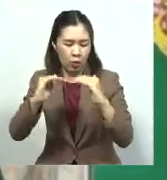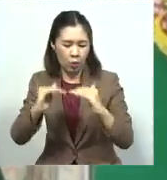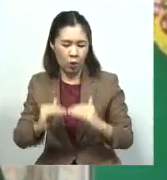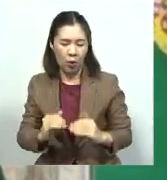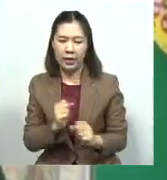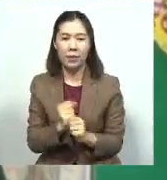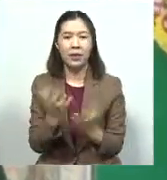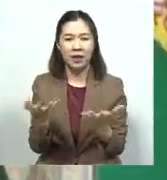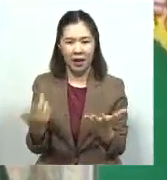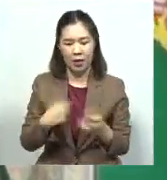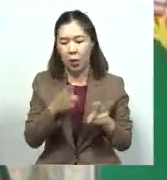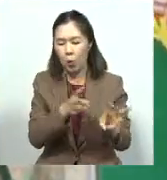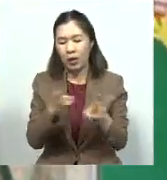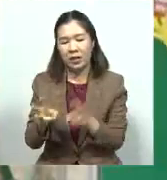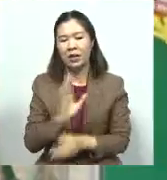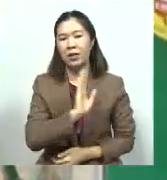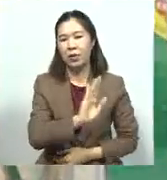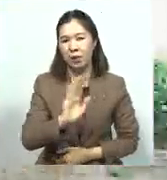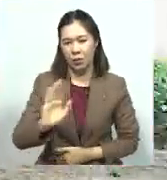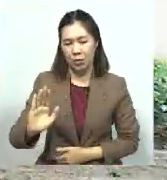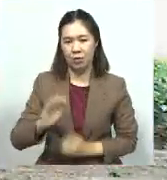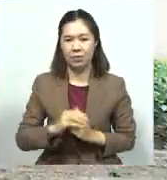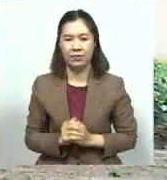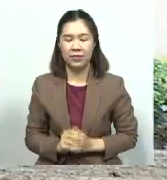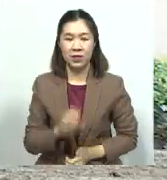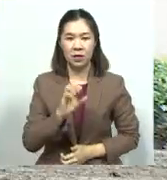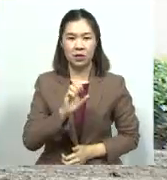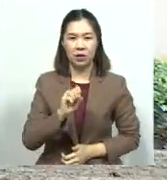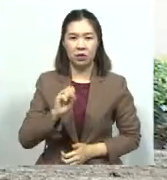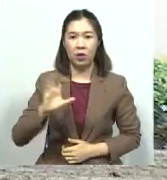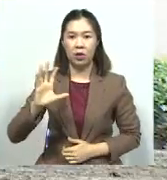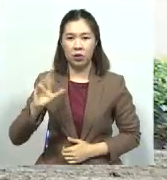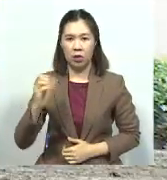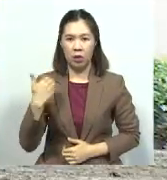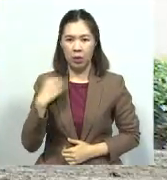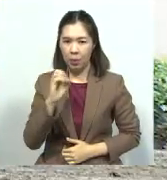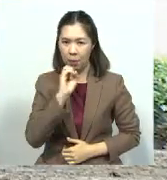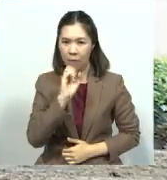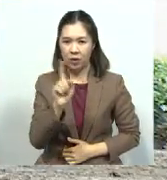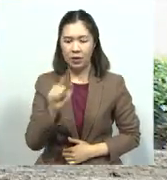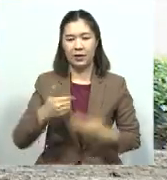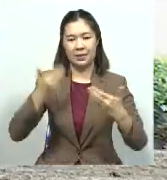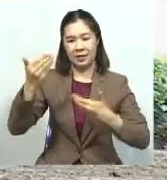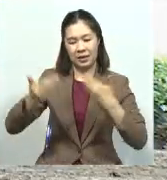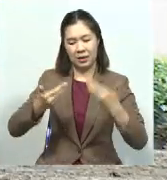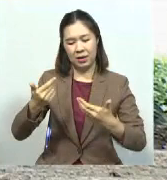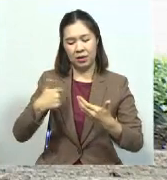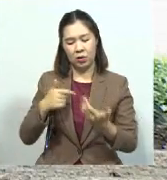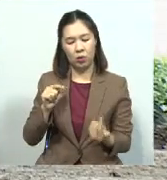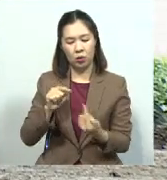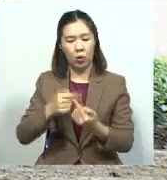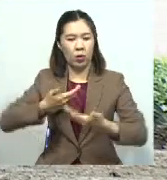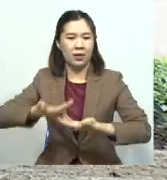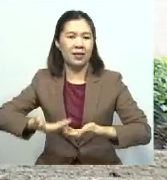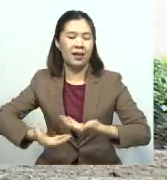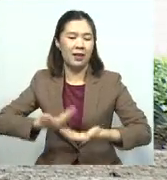นมีแนวทางอยู่แล้วนะครับ อย่างสสช.เนี่ยที่เมื่อสักครู่บอกไปเลยว่ามาจากกิจกรรมส่งเสริมการตลาดเพราะฉะนั้นเราต้อง